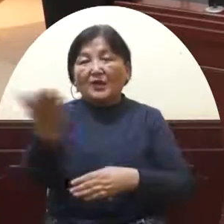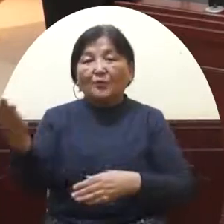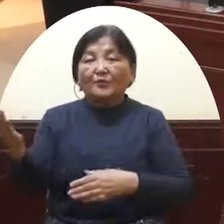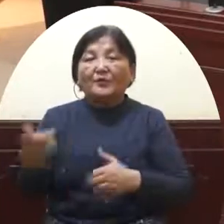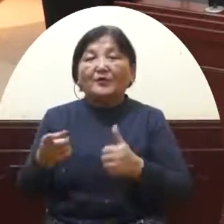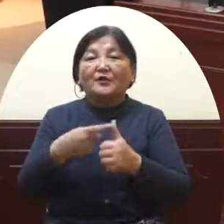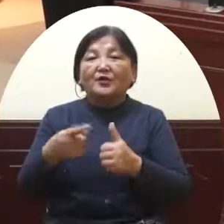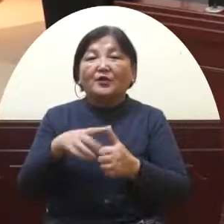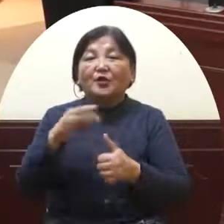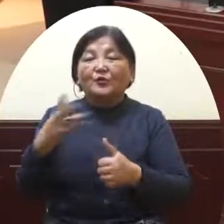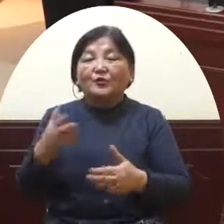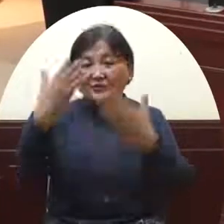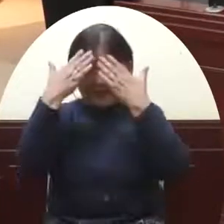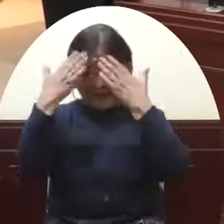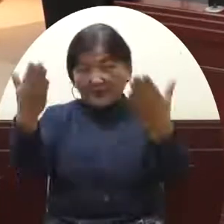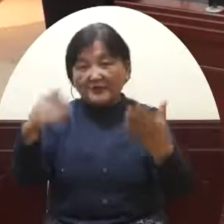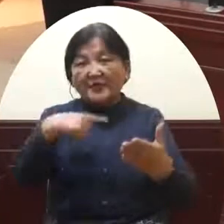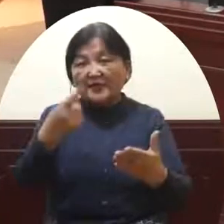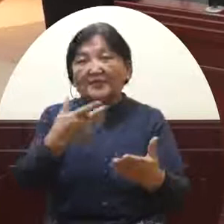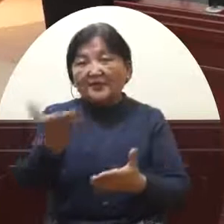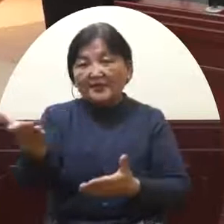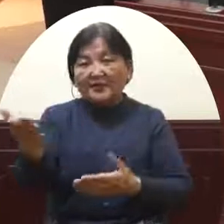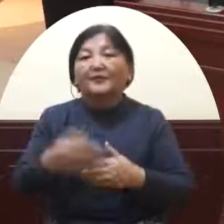юм байна. Талхсна илэр хийлгэ.